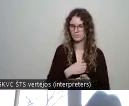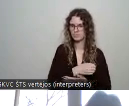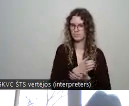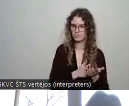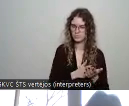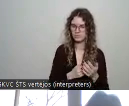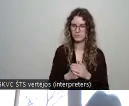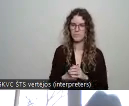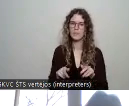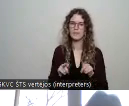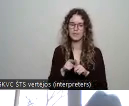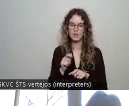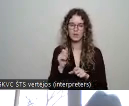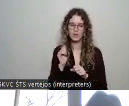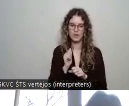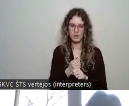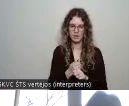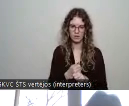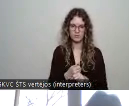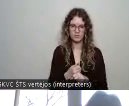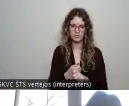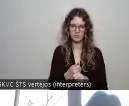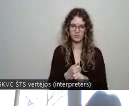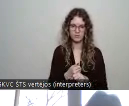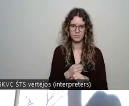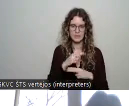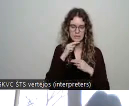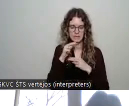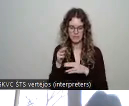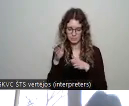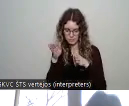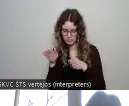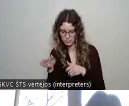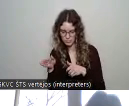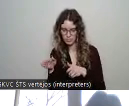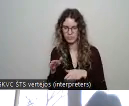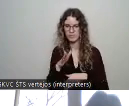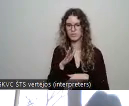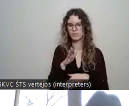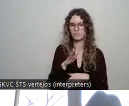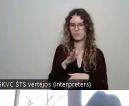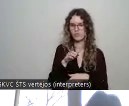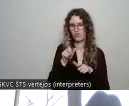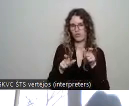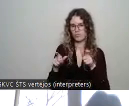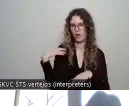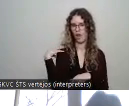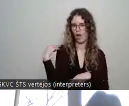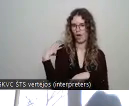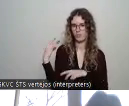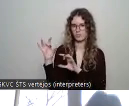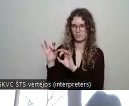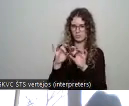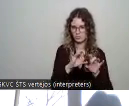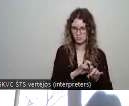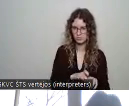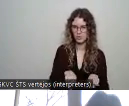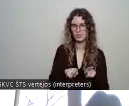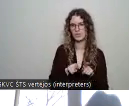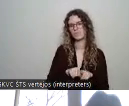būtina atsižvelgti į žmonių amžiaus tarpsnį, taip pat į dalykų testinumą